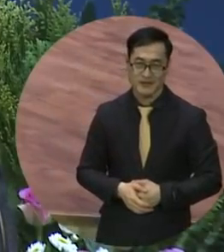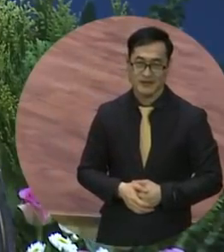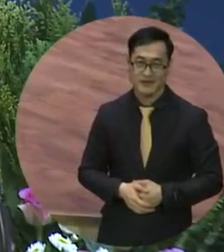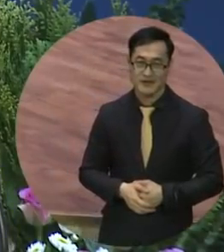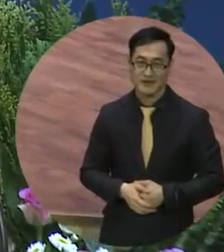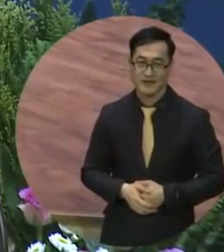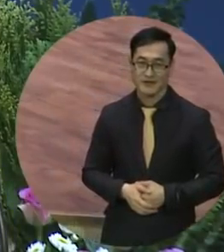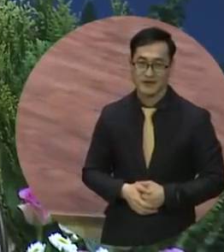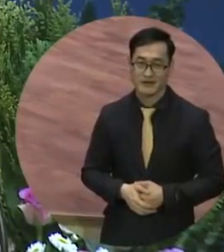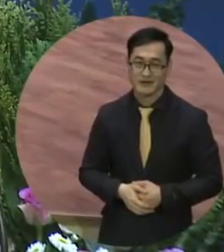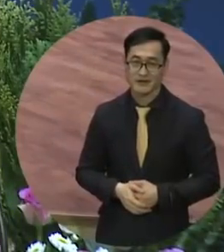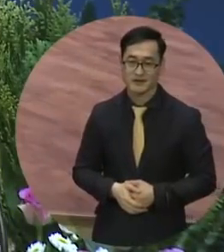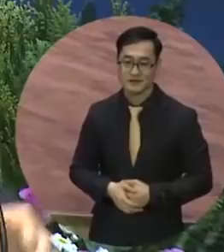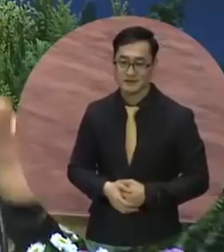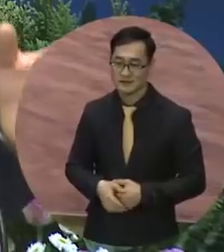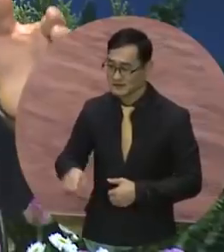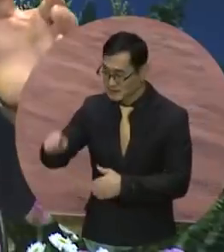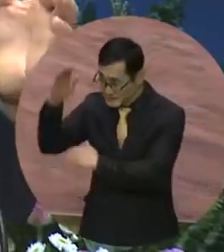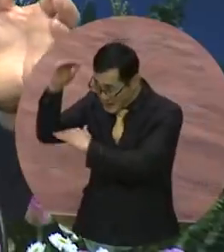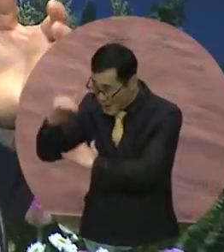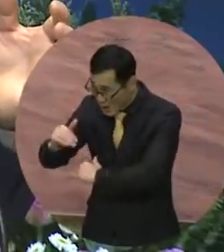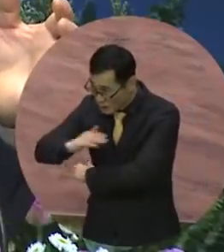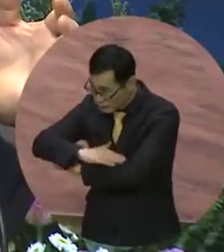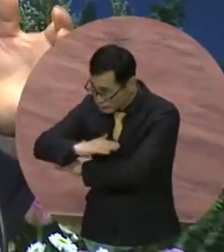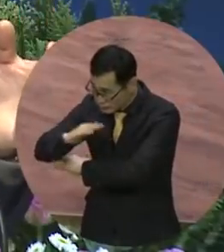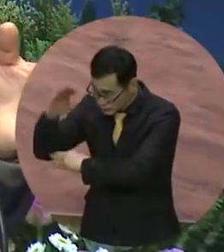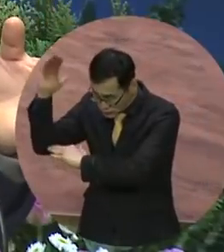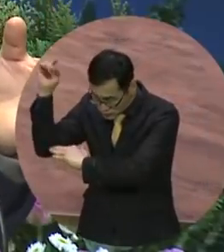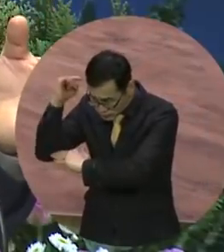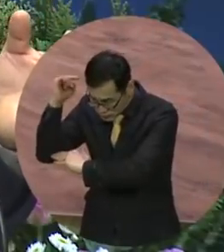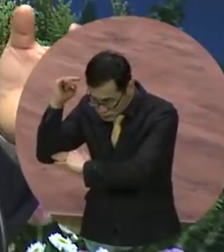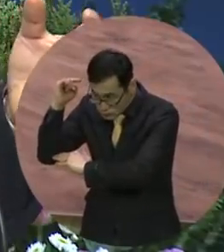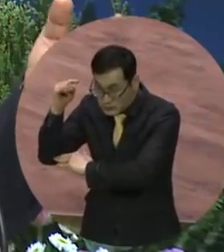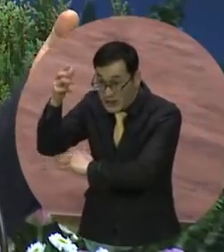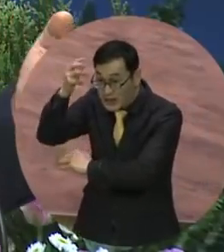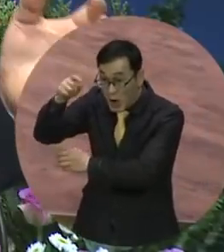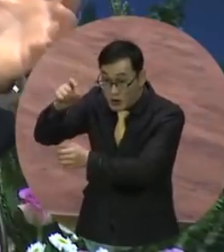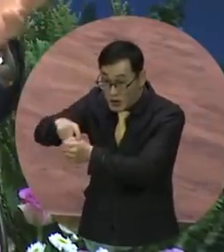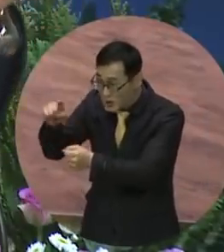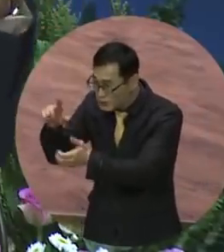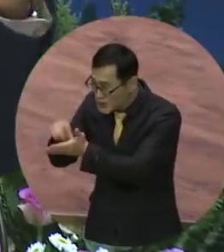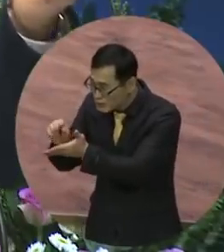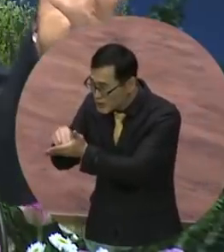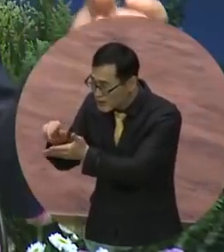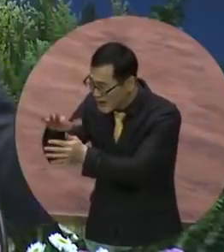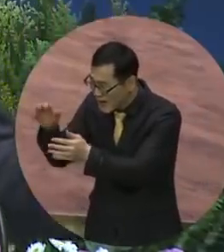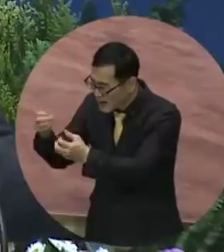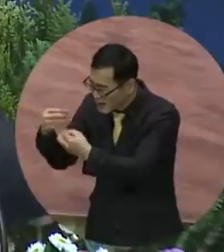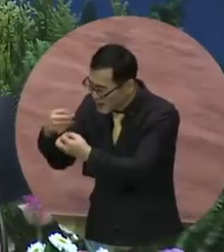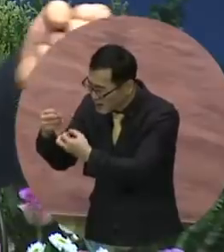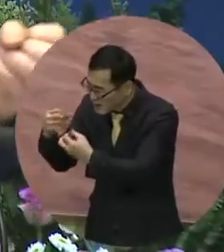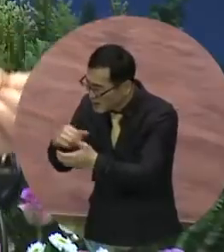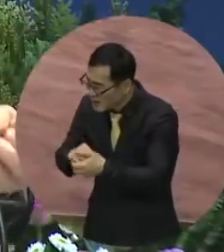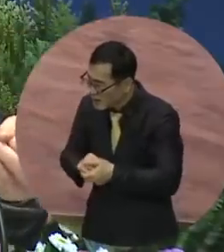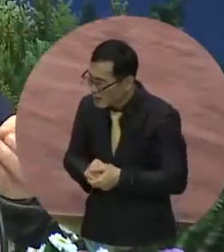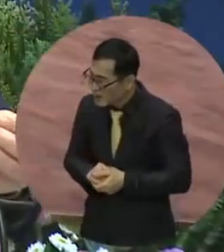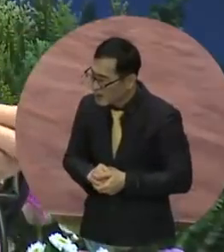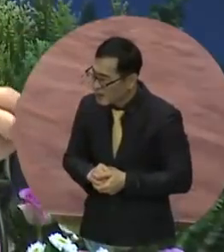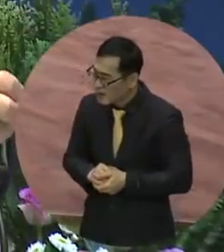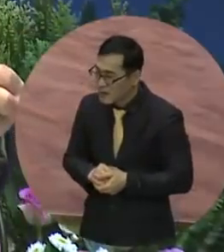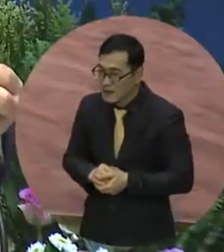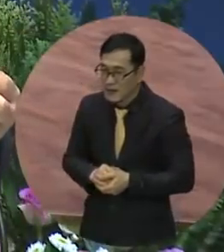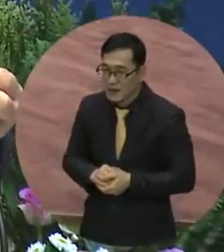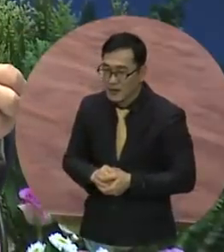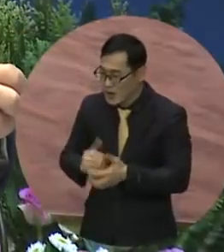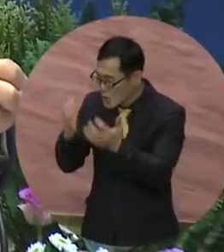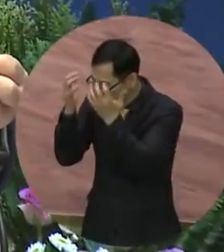그야말로 영화 한 면이요, 영화 한 장면. 상상을 초월하는 영적 문제, 어려운 문제, 막, 그냥, 이 모태